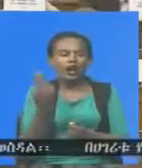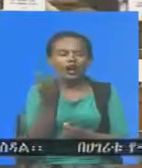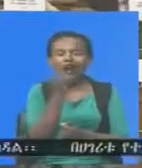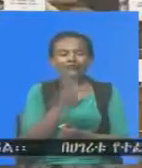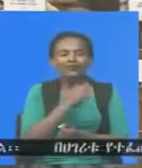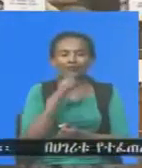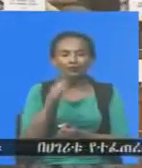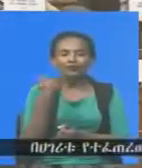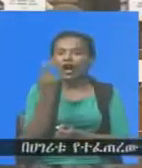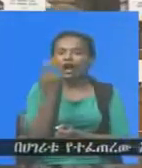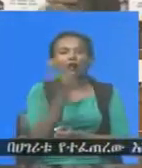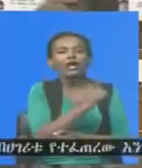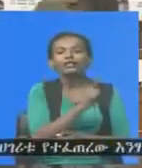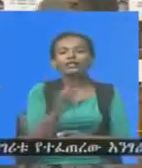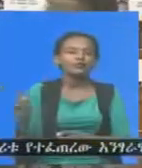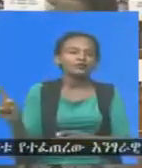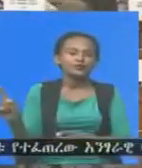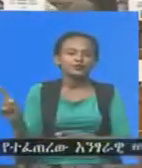ተቃሚ አይደለም ይሄ